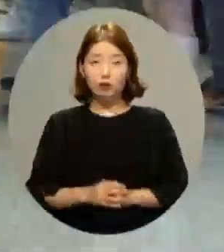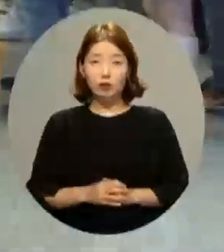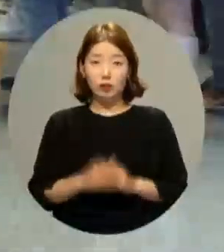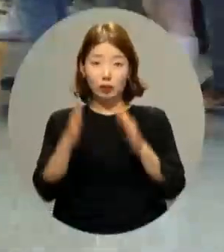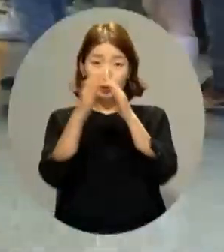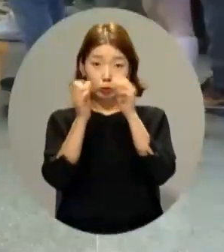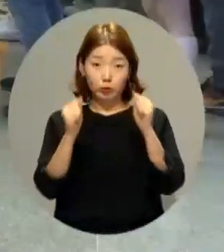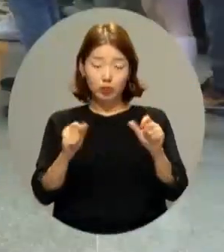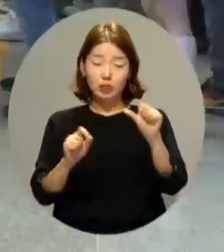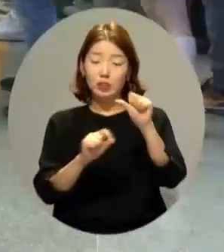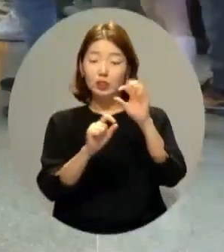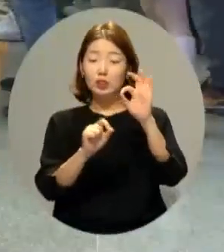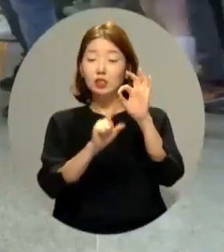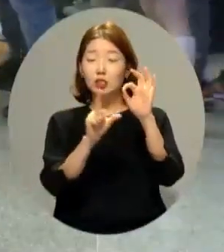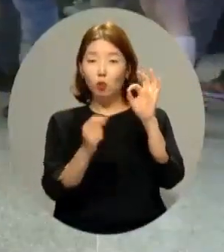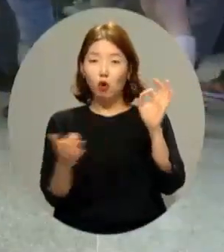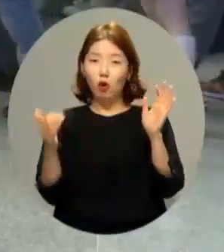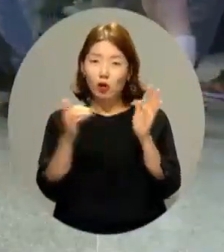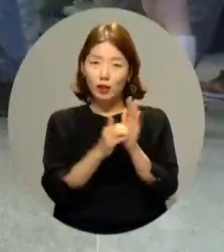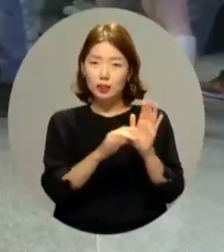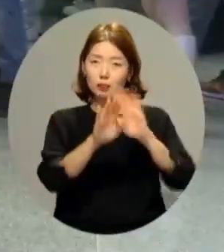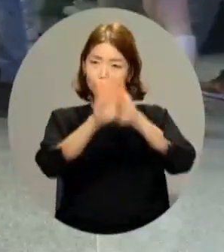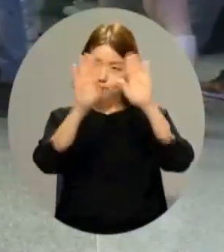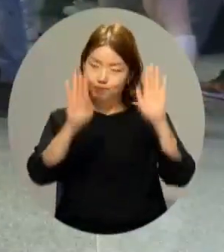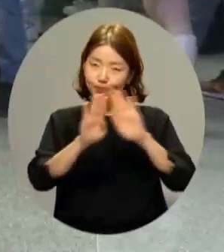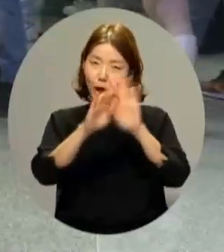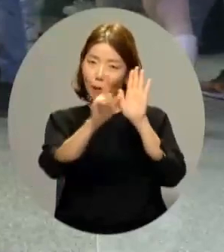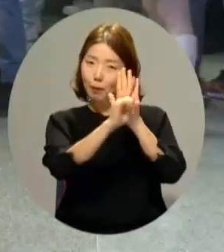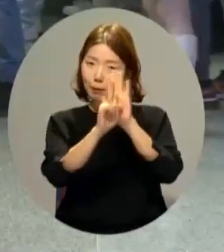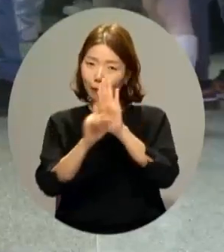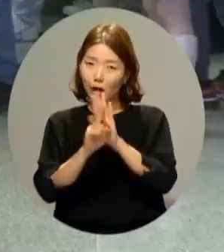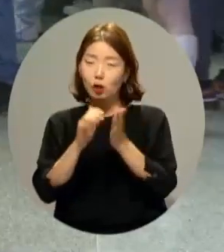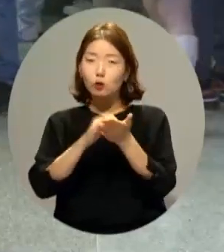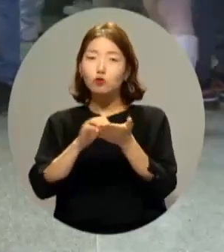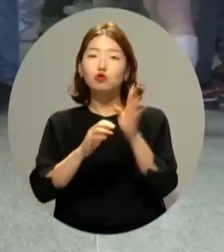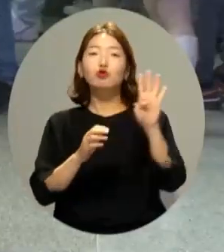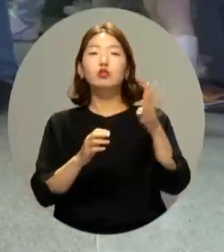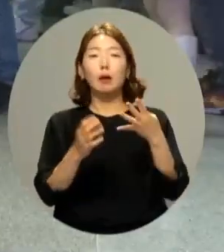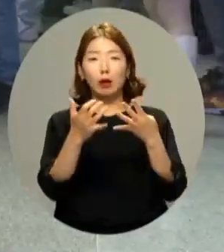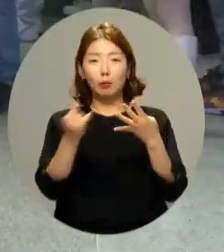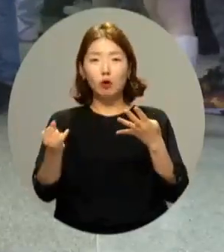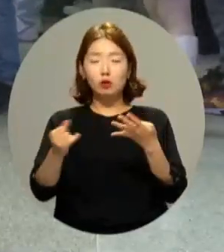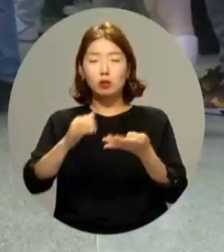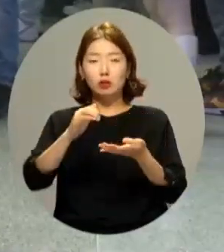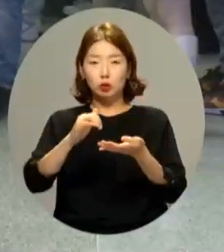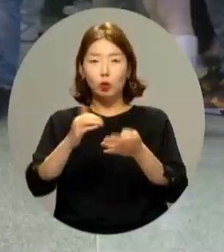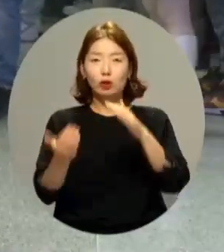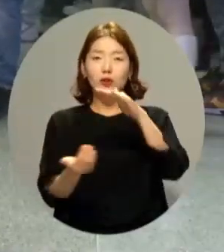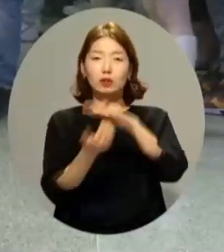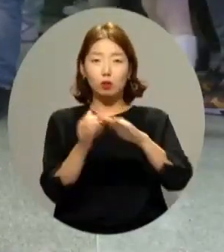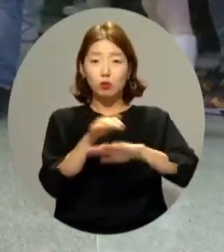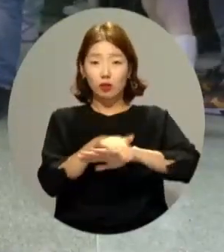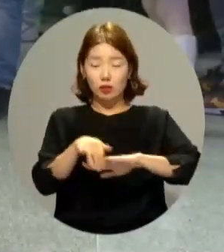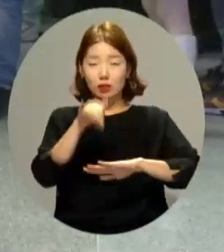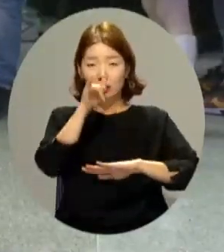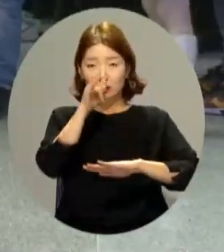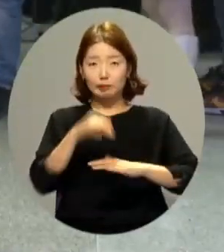전라도는 오늘 10월까지 매달 취업 박람회를 열어 올해 목표한 모집인원이 400명을 채운다는 계획입니다 MBC 뉴스